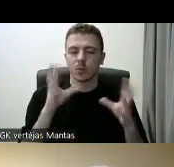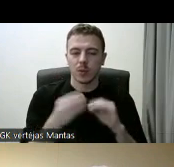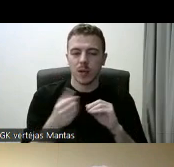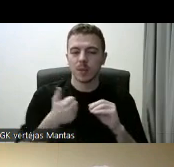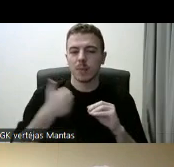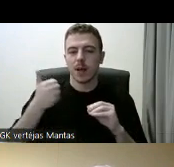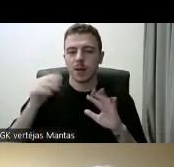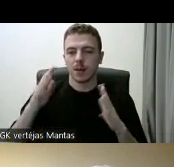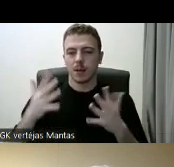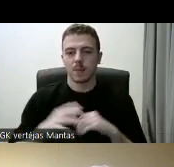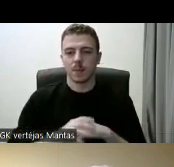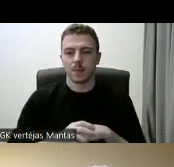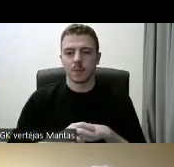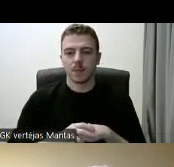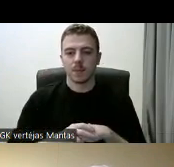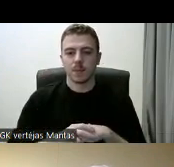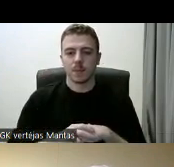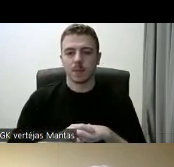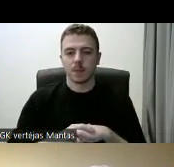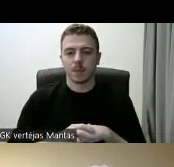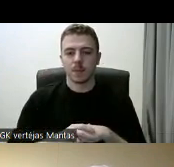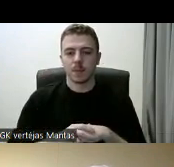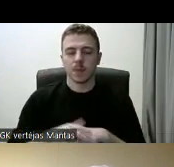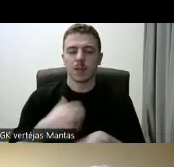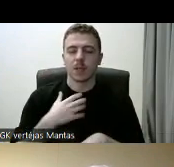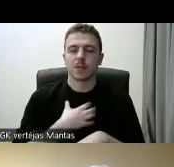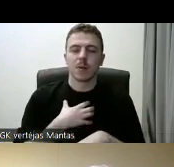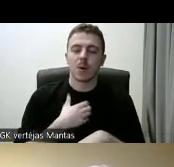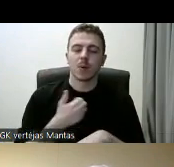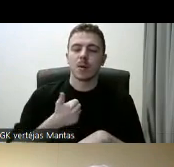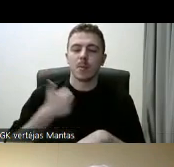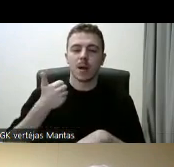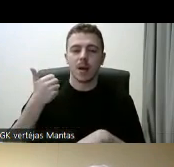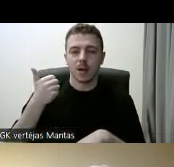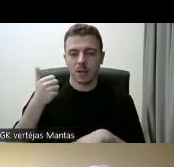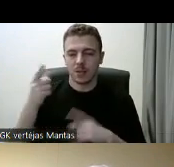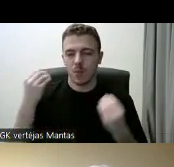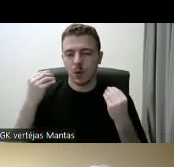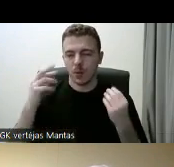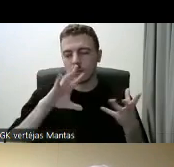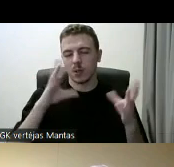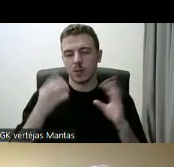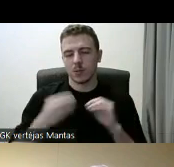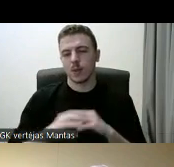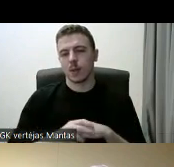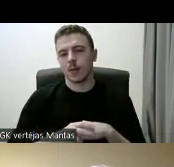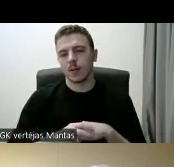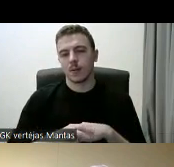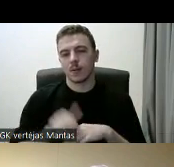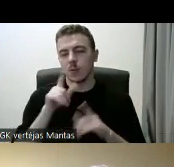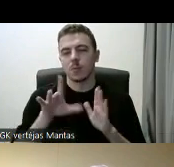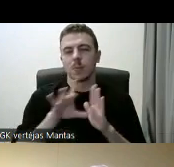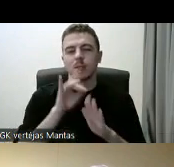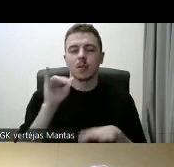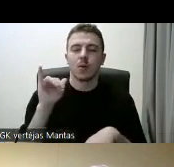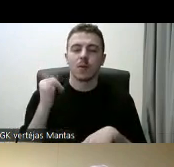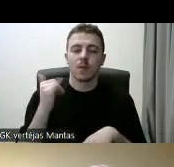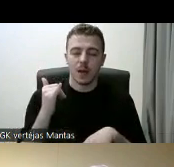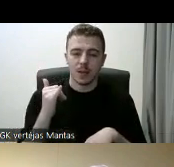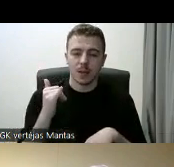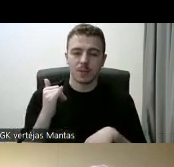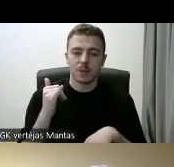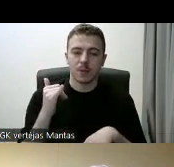pagerinimą. Ką be aptartumėme, svarbiausia pagerinti jų mokymus rezultatus. Pavyzdžiui, jeigu jūs įsirinkote vertinimą, galbūt